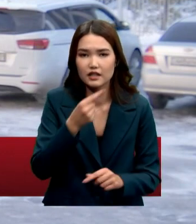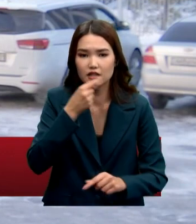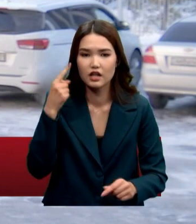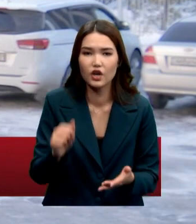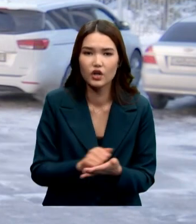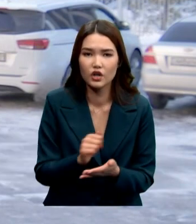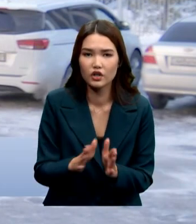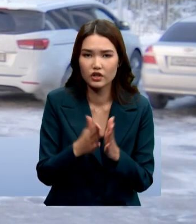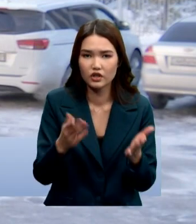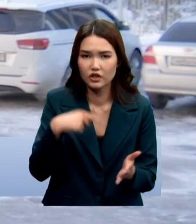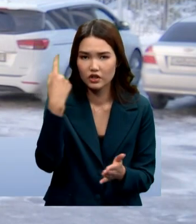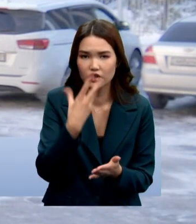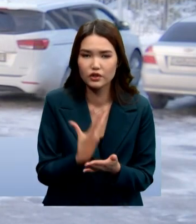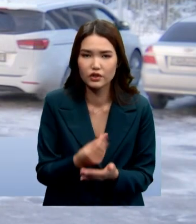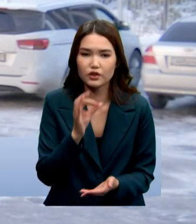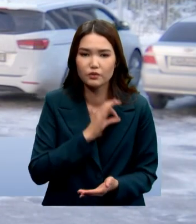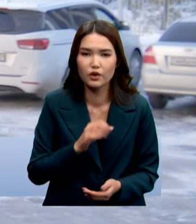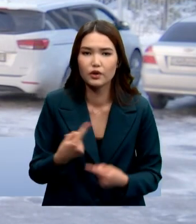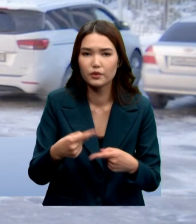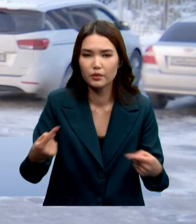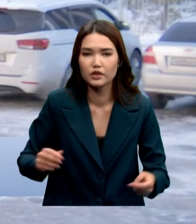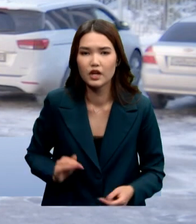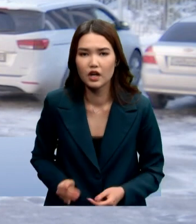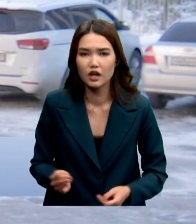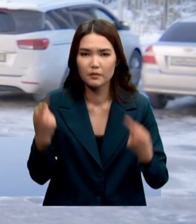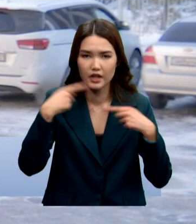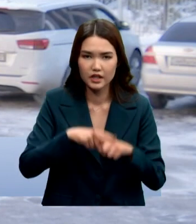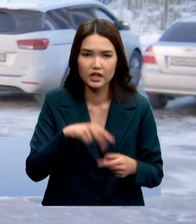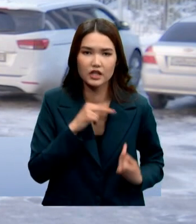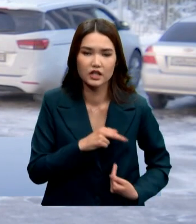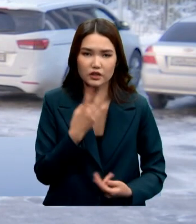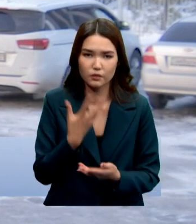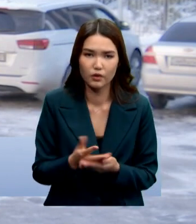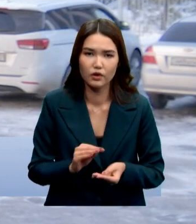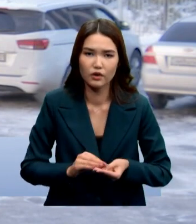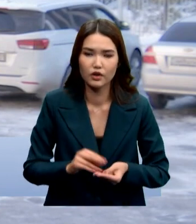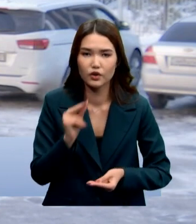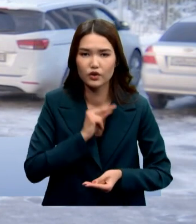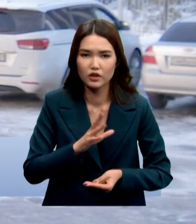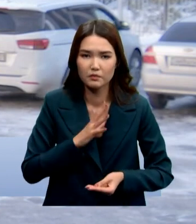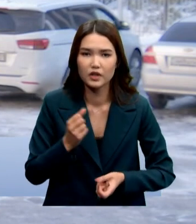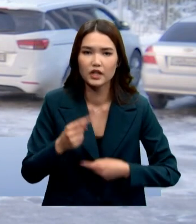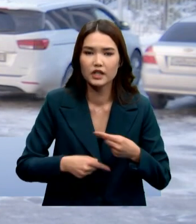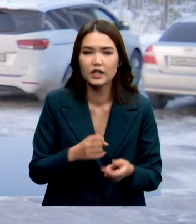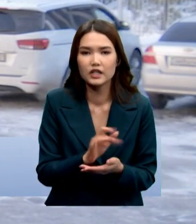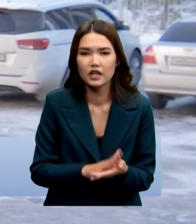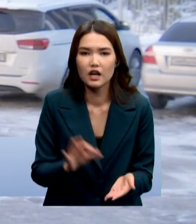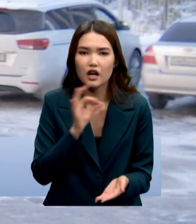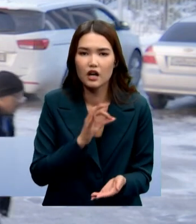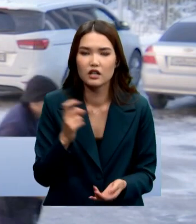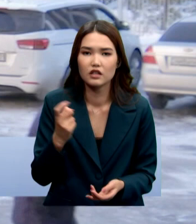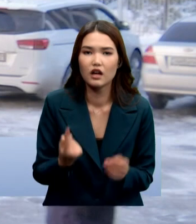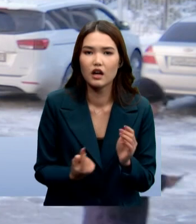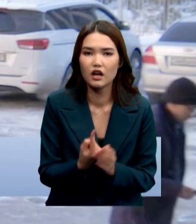жеке куәлік шығаратын қондырғыларға неміс компаниясы техникалық қызмет көрсетіп келген. Ал елордалық Elysium Group бұл тендерді ұтқан